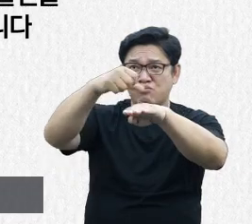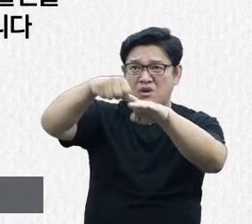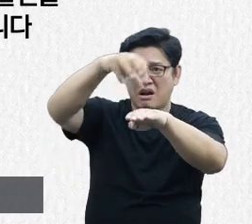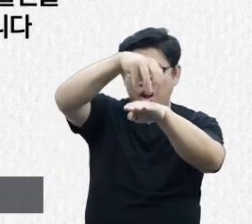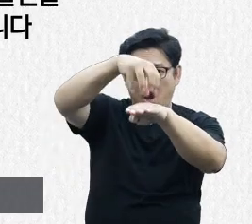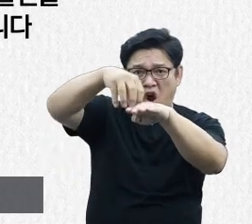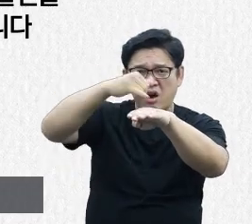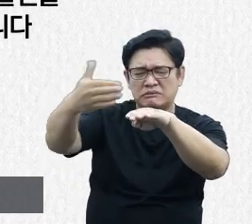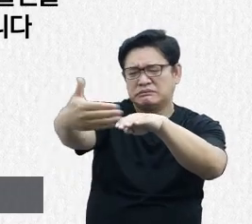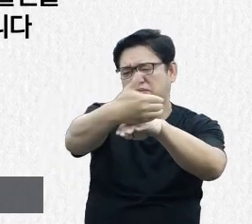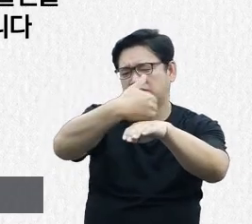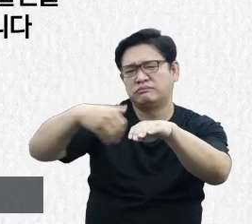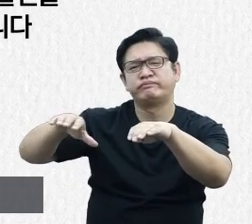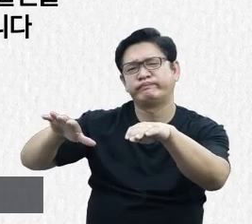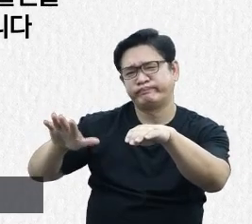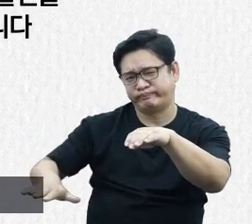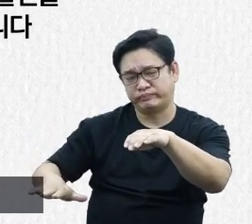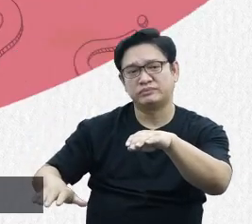미리 치워둡니다.